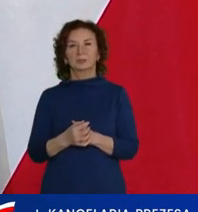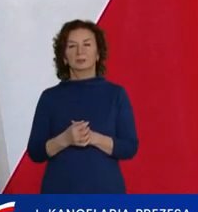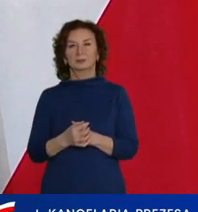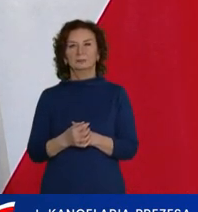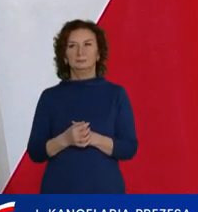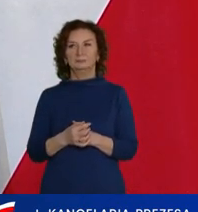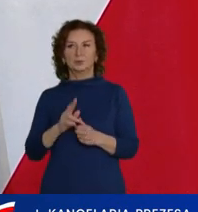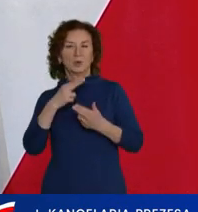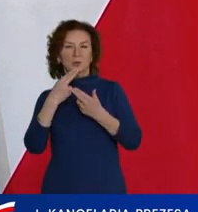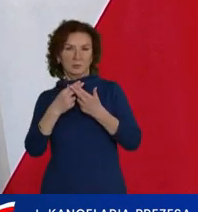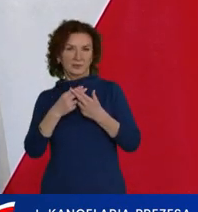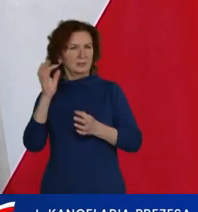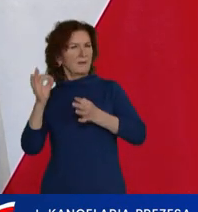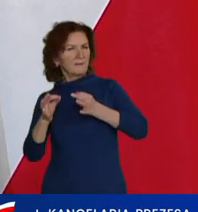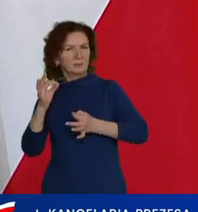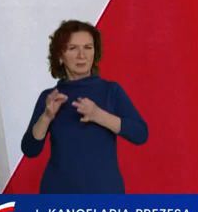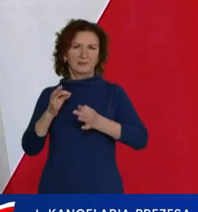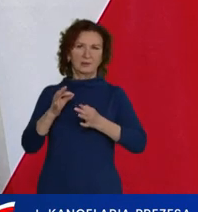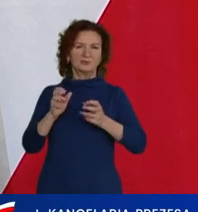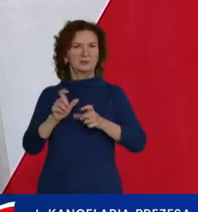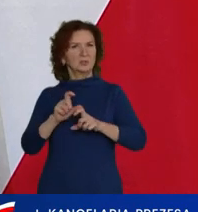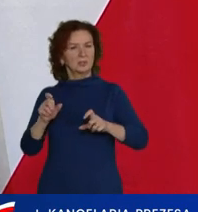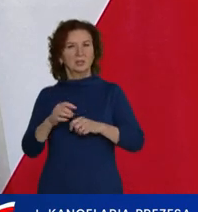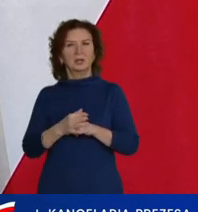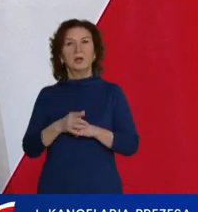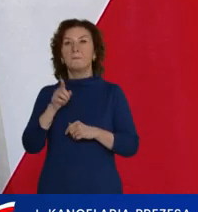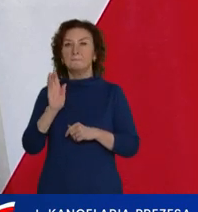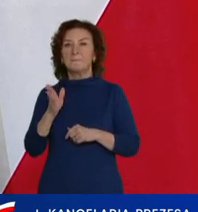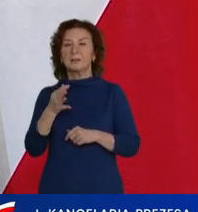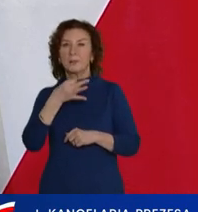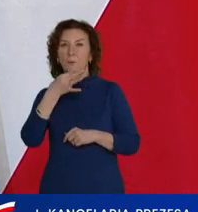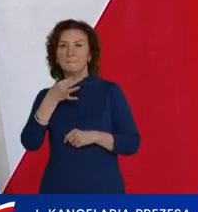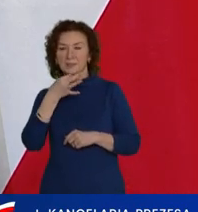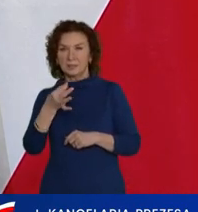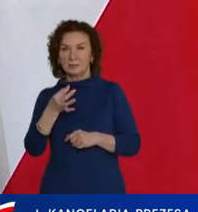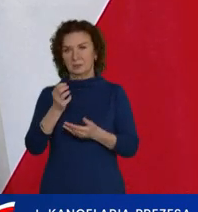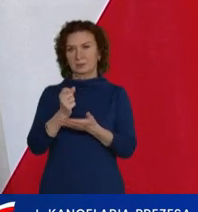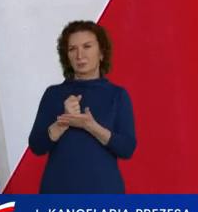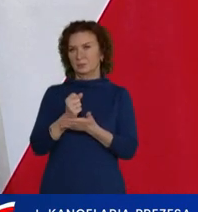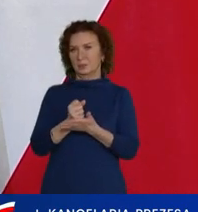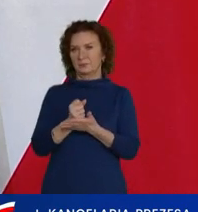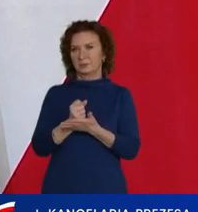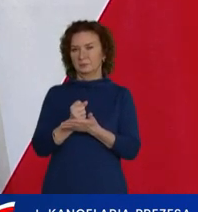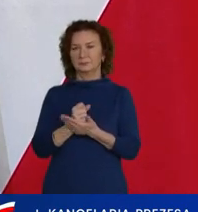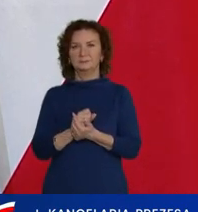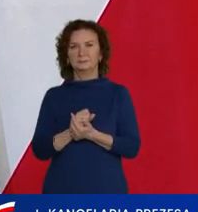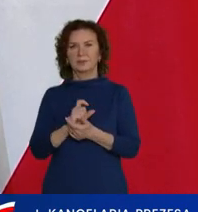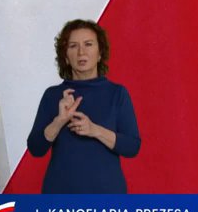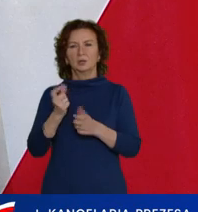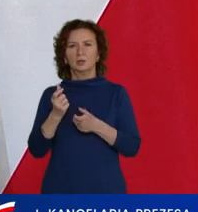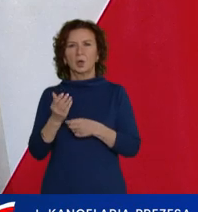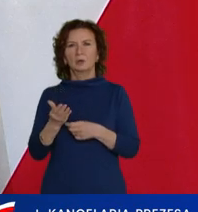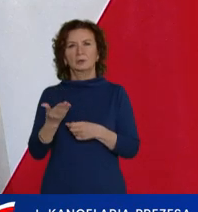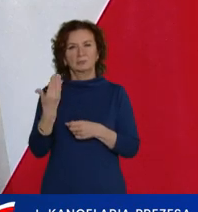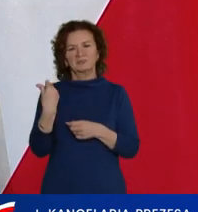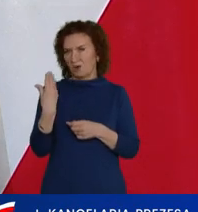na wątpliwości czy zapytania, znajdą się również pytania dotyczące tego, z czym ostatnio